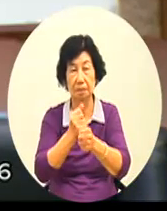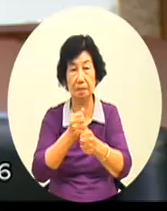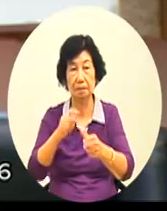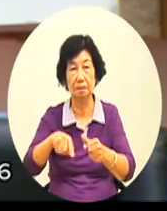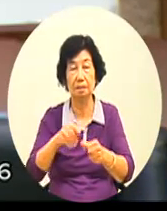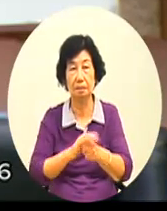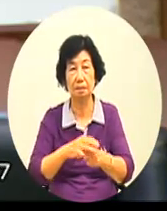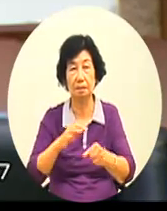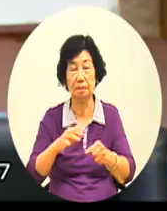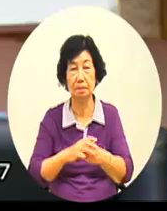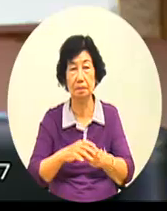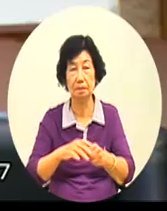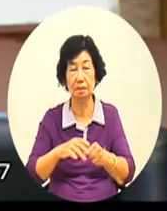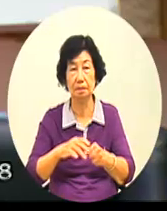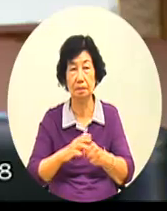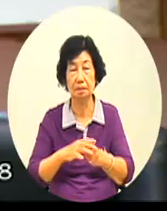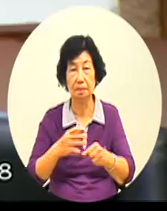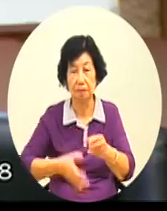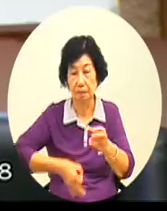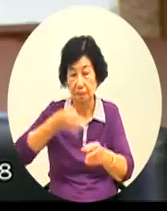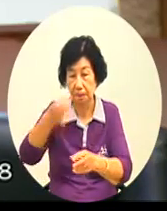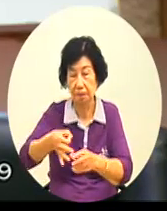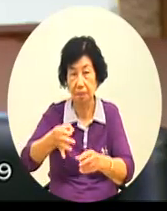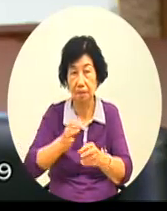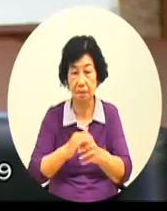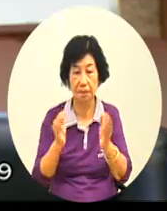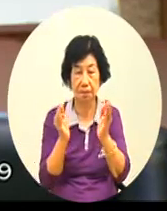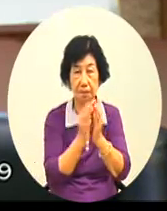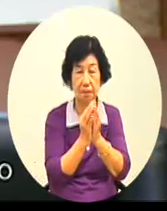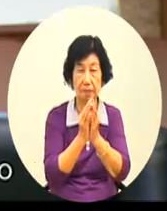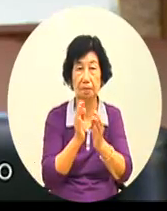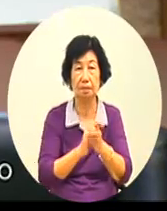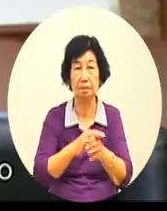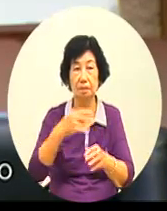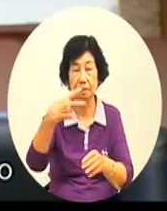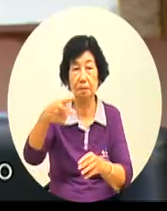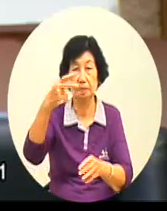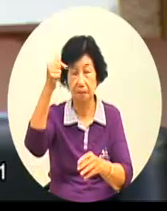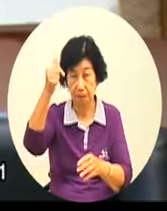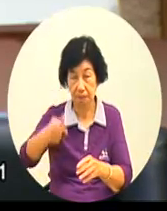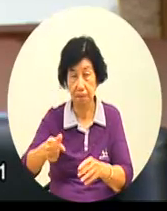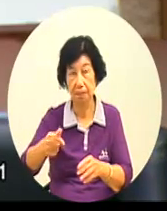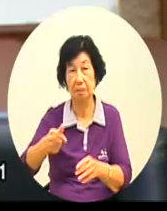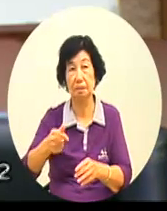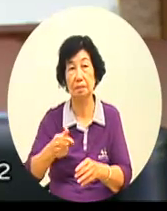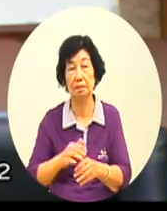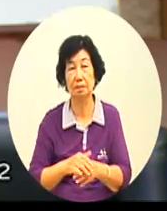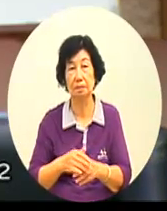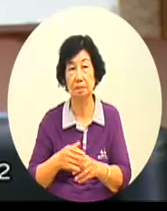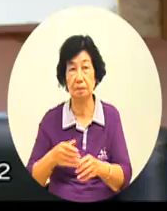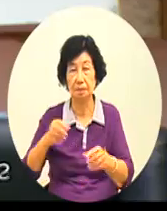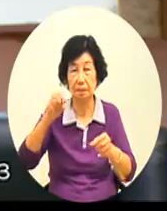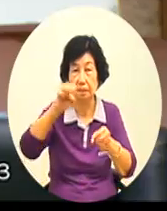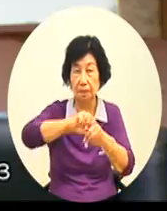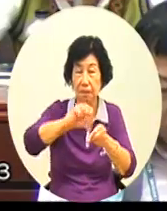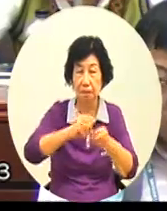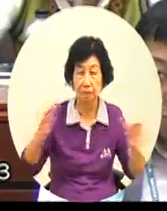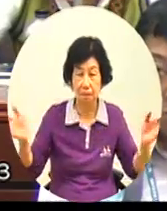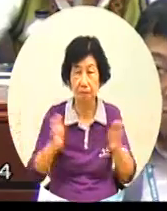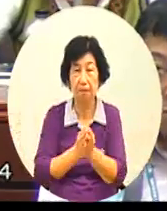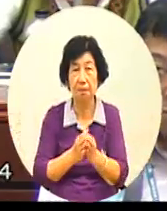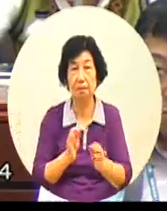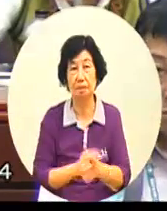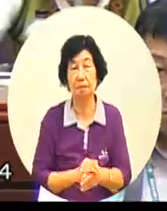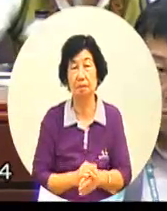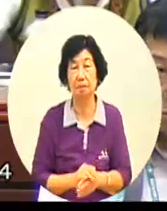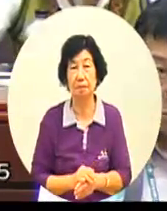有进到桃园区公所的经费是两亿多少？两亿加起来两亿多少？ 我数学不